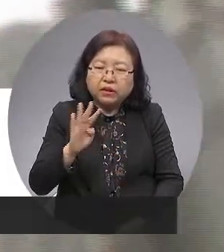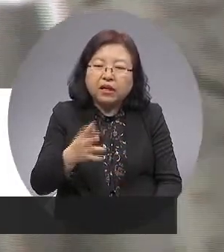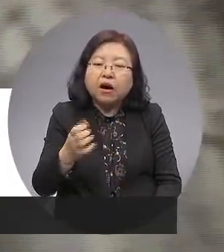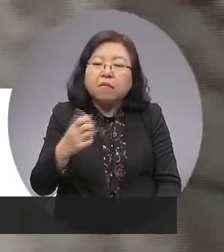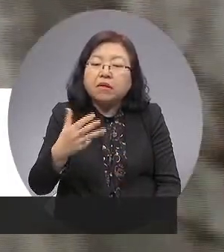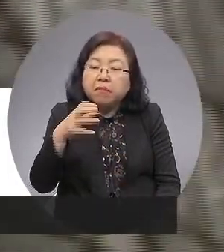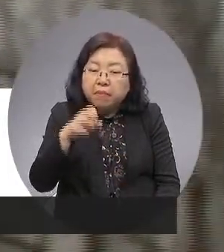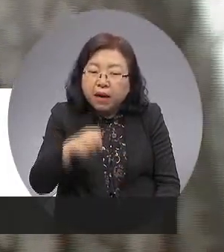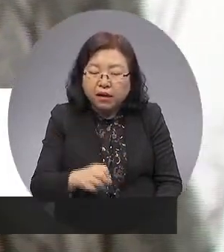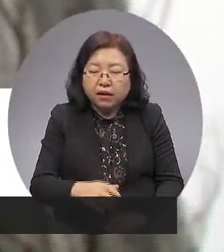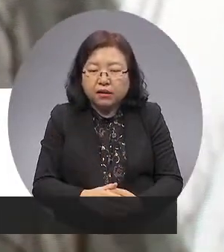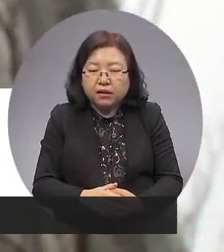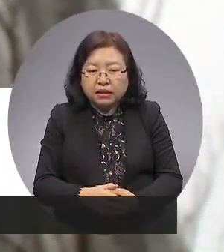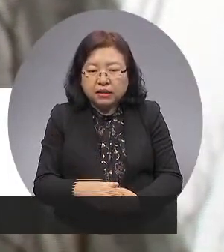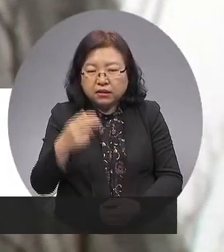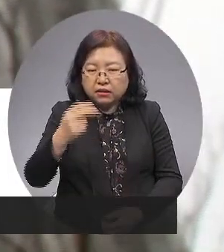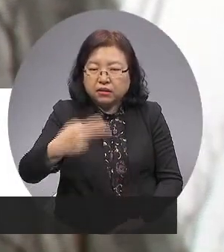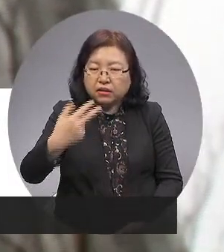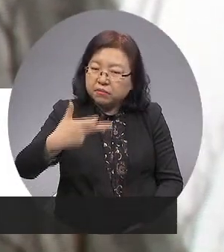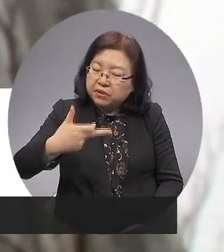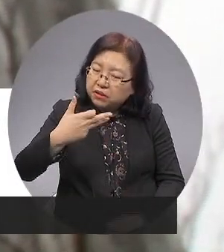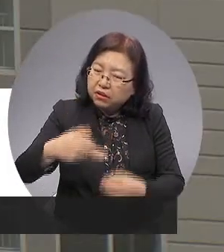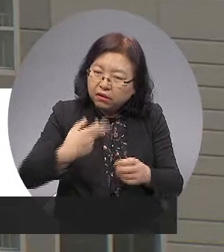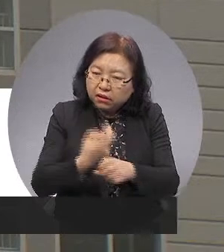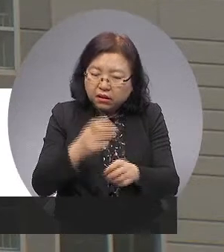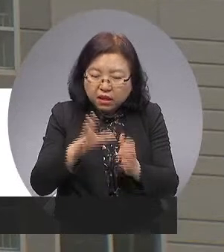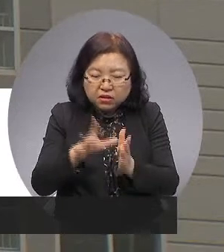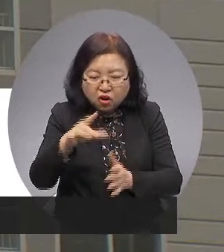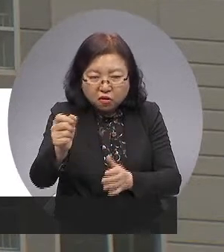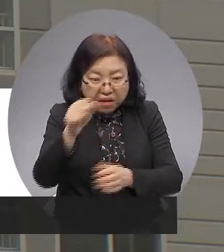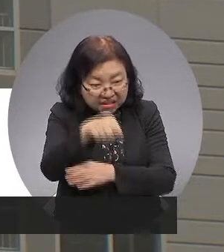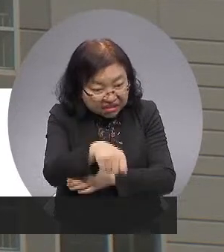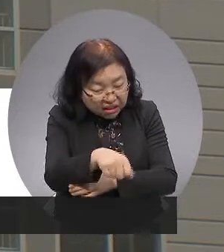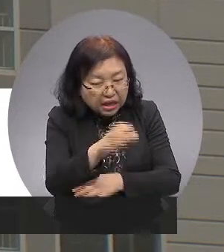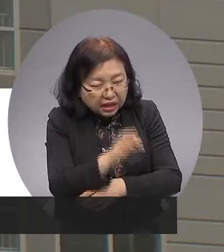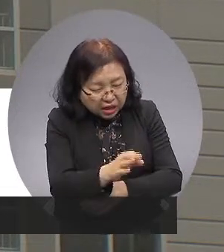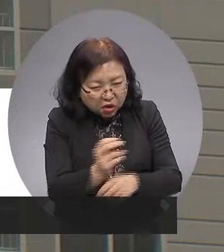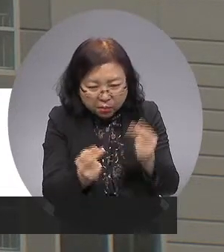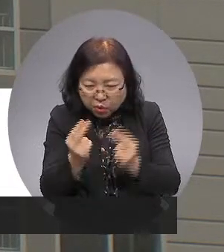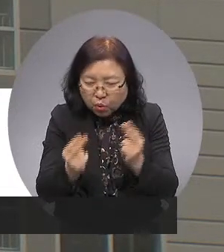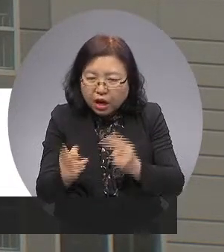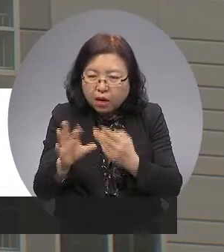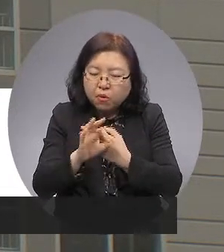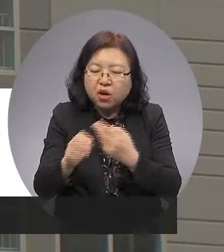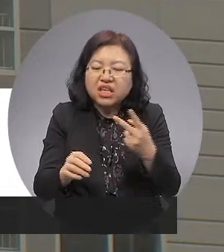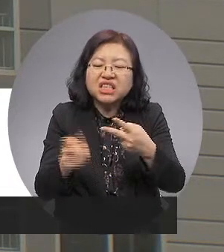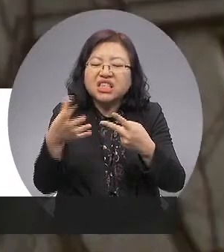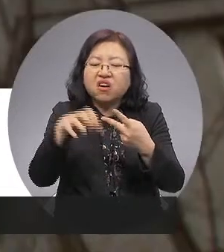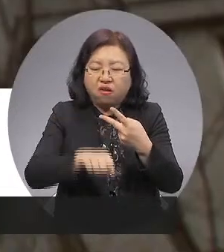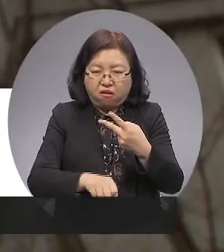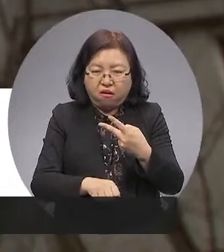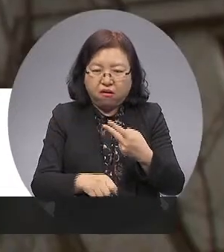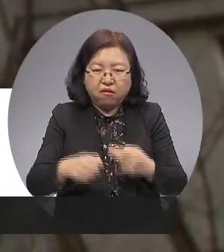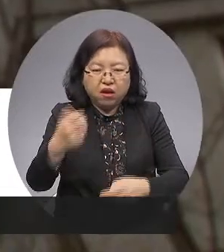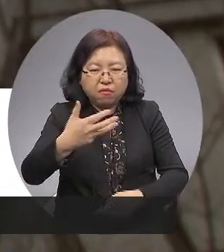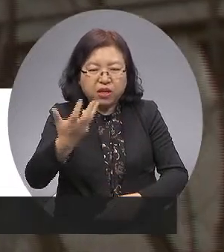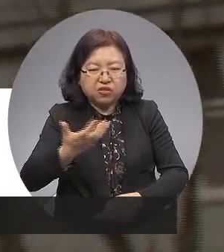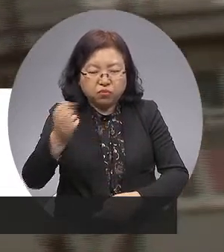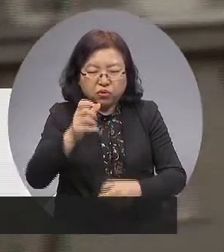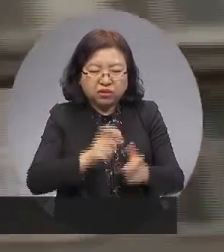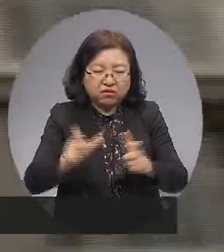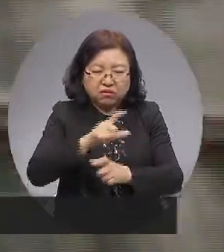원. 2017년 지자체로부터 최초 승인받은 분양가보다 2억여 원, 80% 가까이 높은